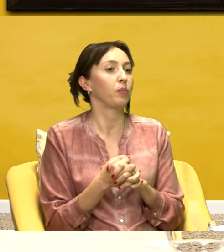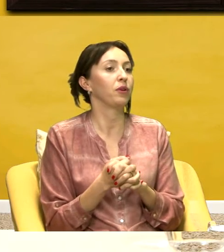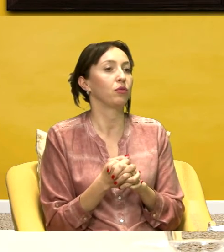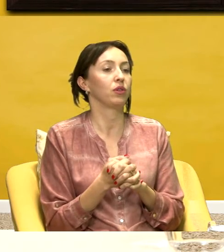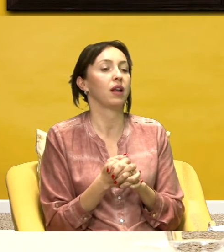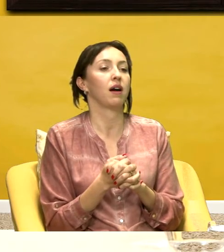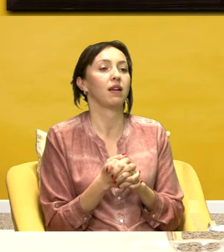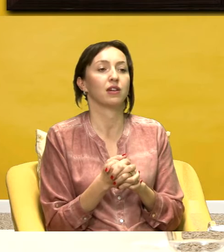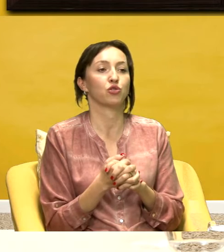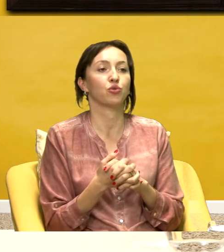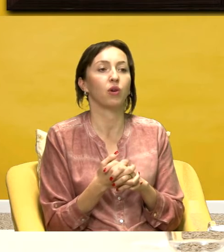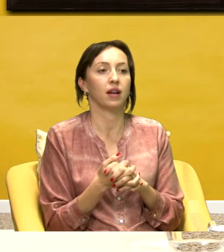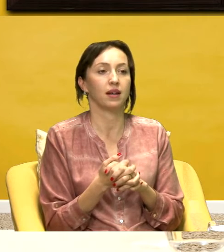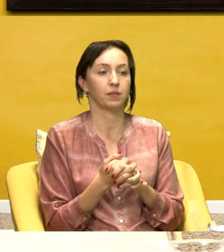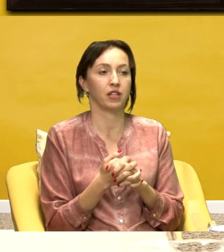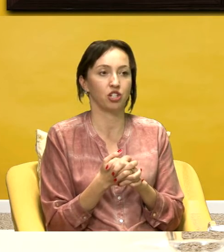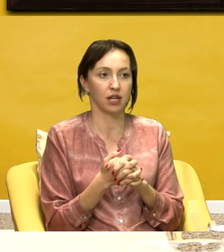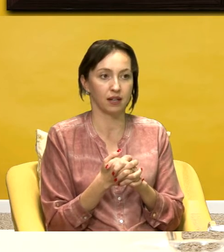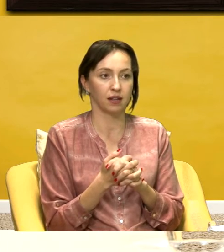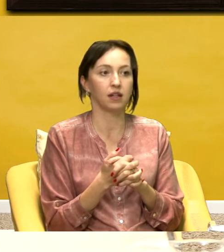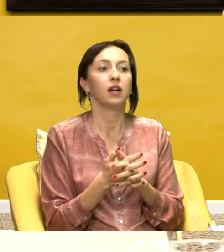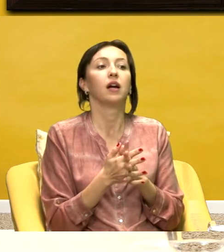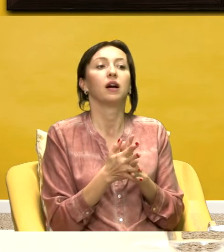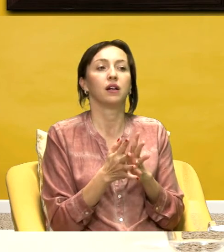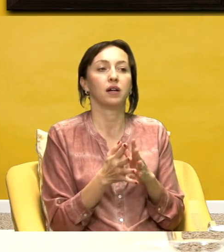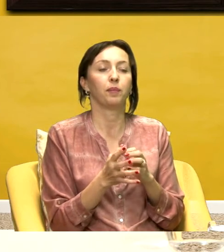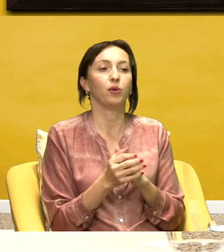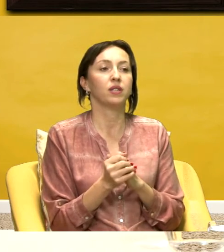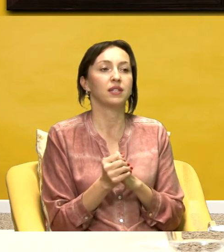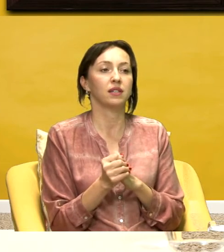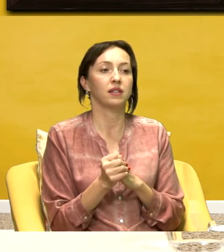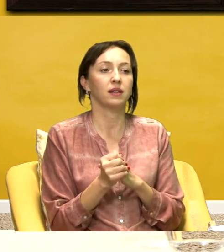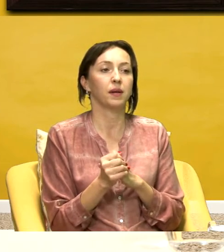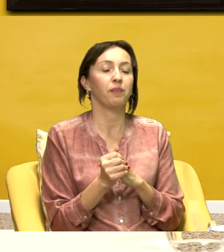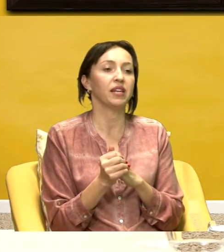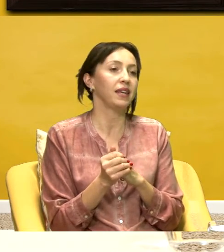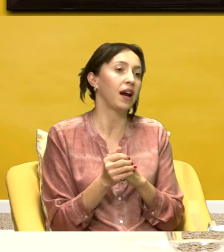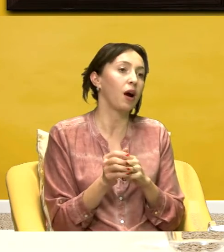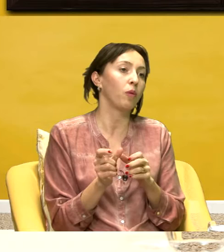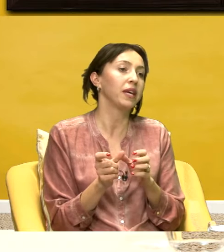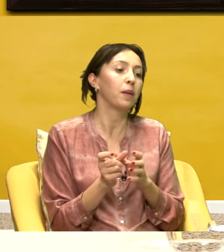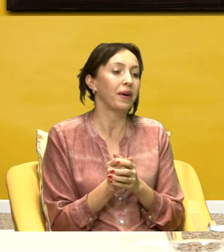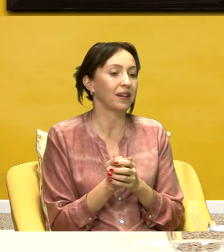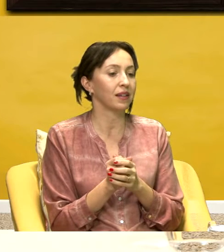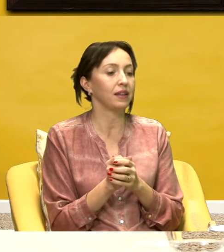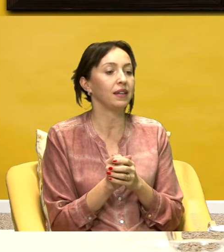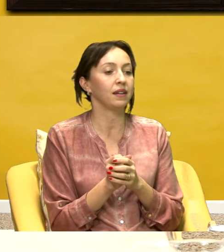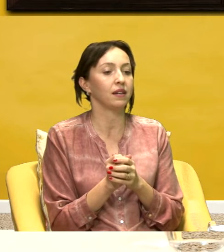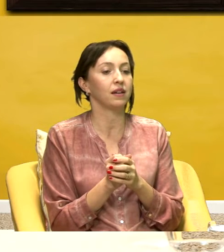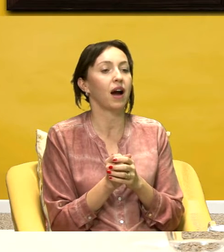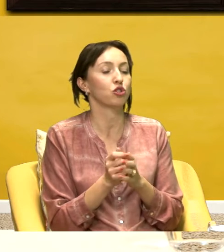șederea copilului la școala specială, plus îi ia o mică